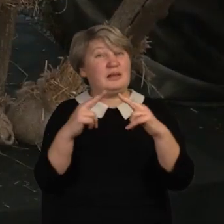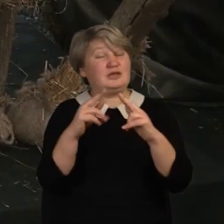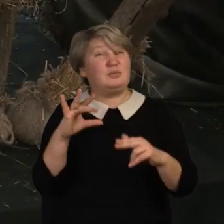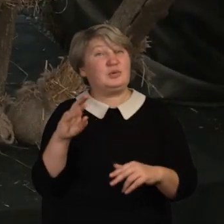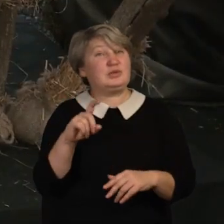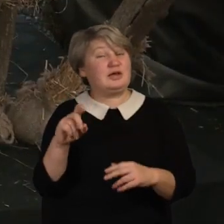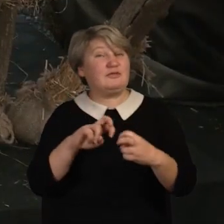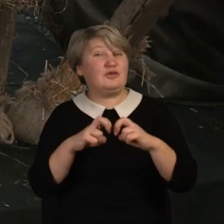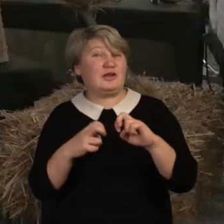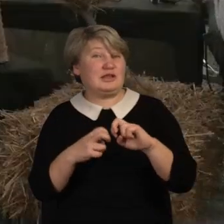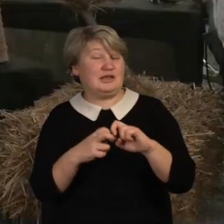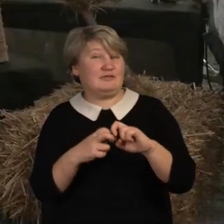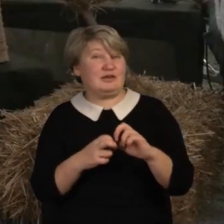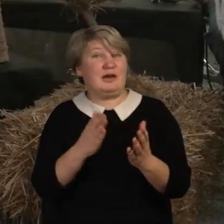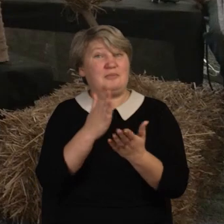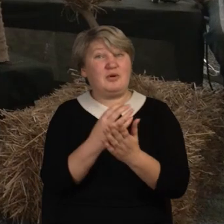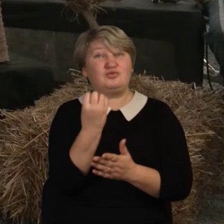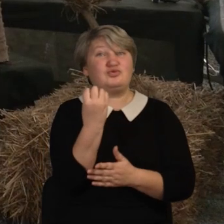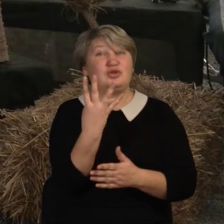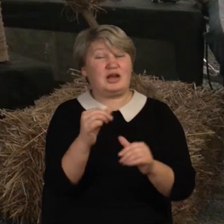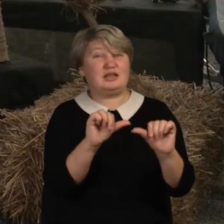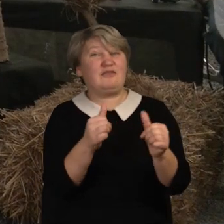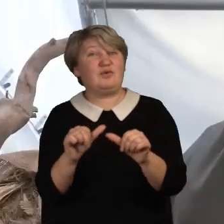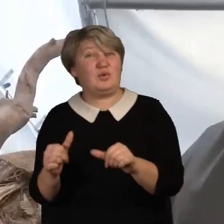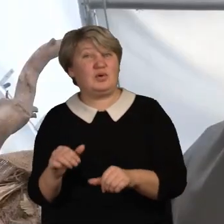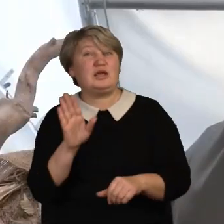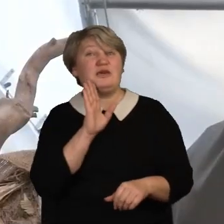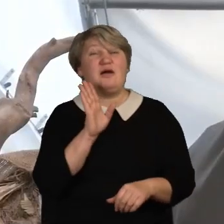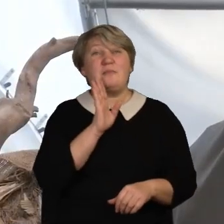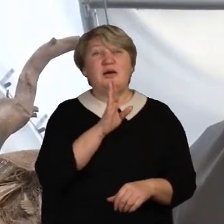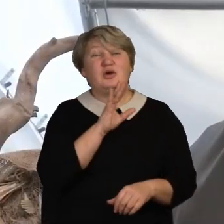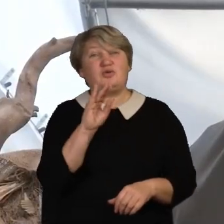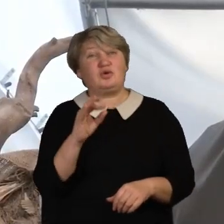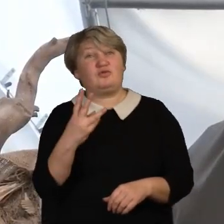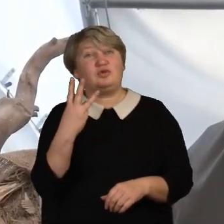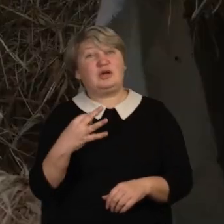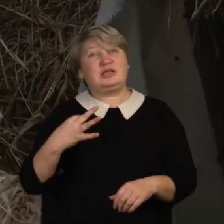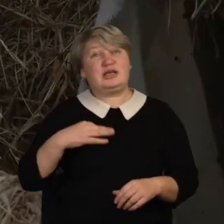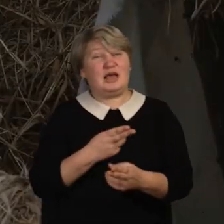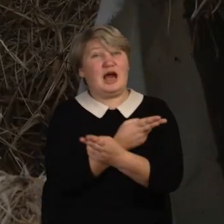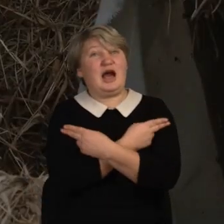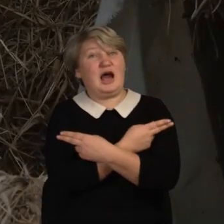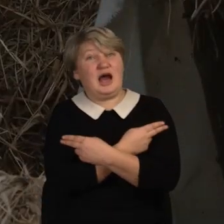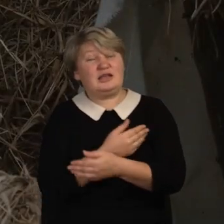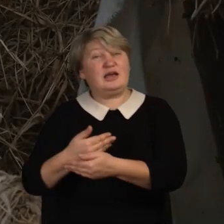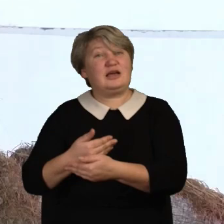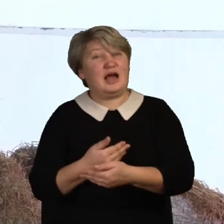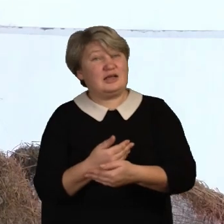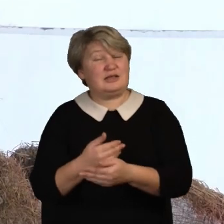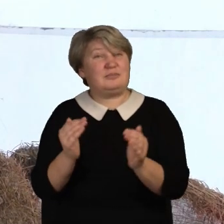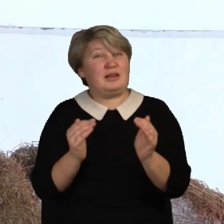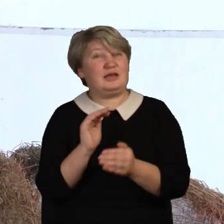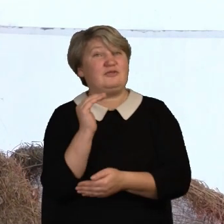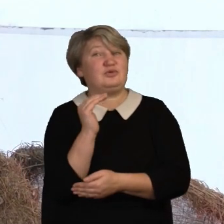Івано-Франківську. Він налічує 14 фігур – Діви Марія, Йосифа, трьох царів, ангела, ясел з маленьким Ісусом, а також звірів